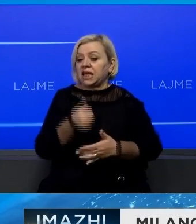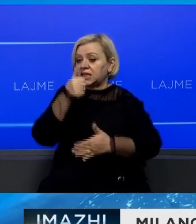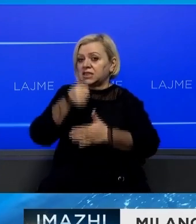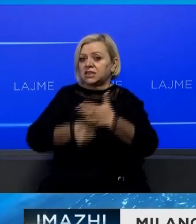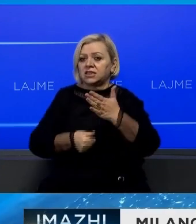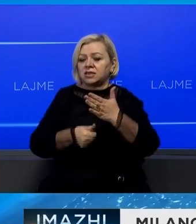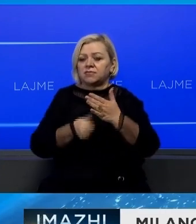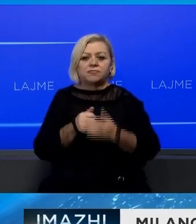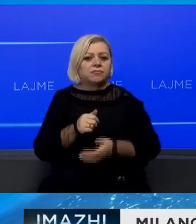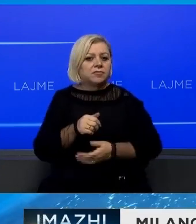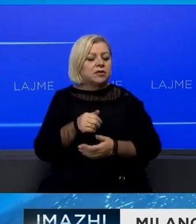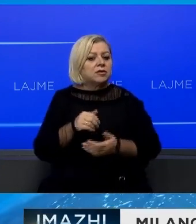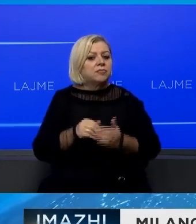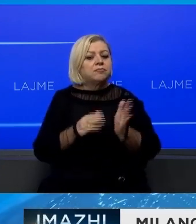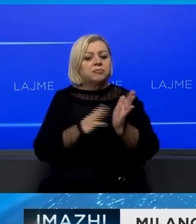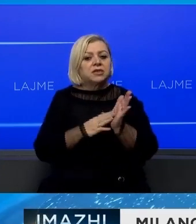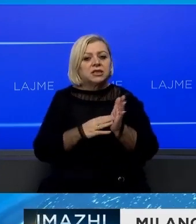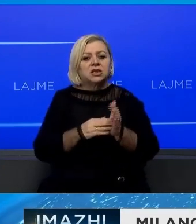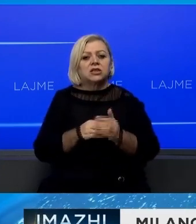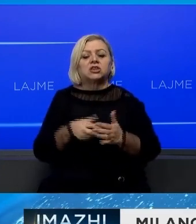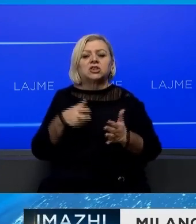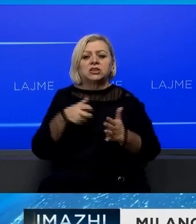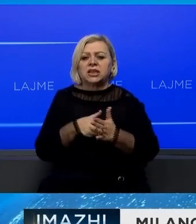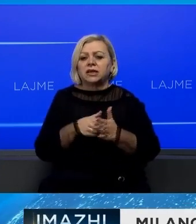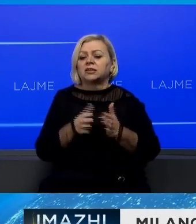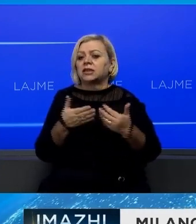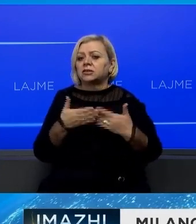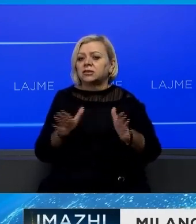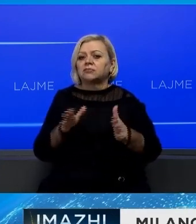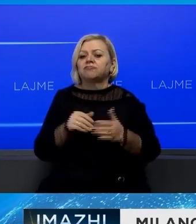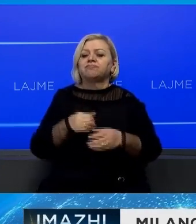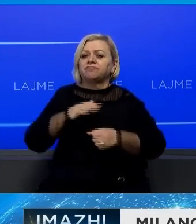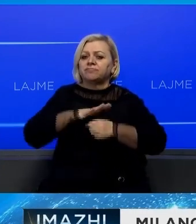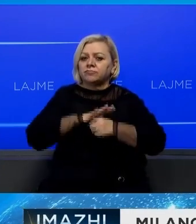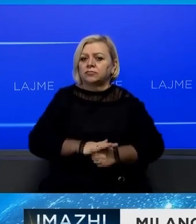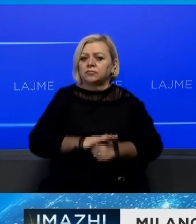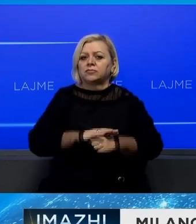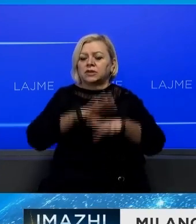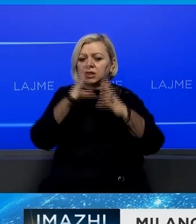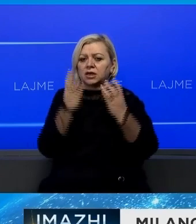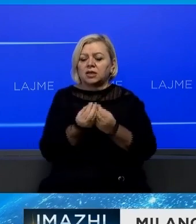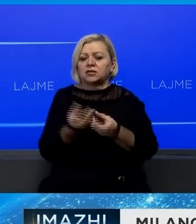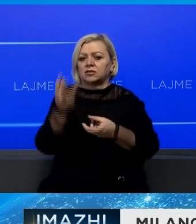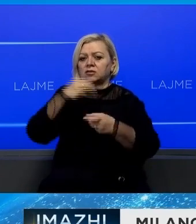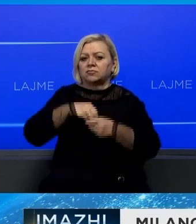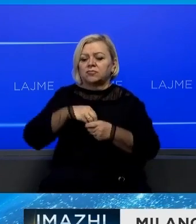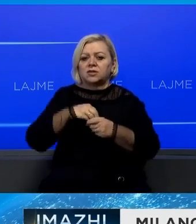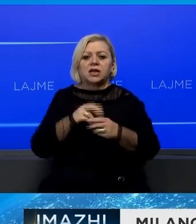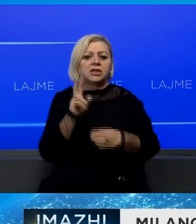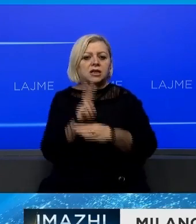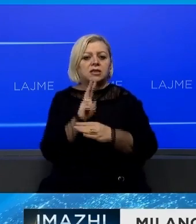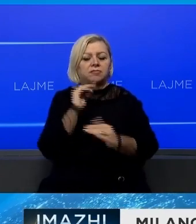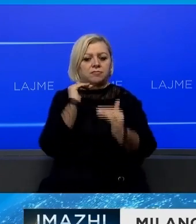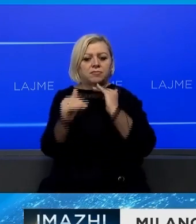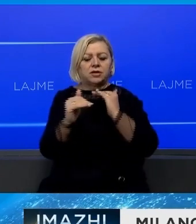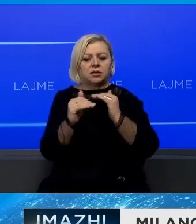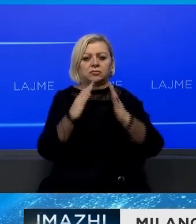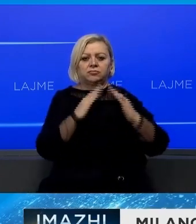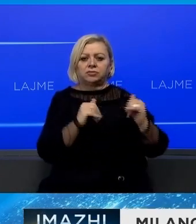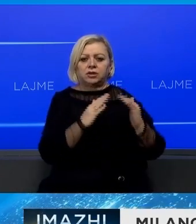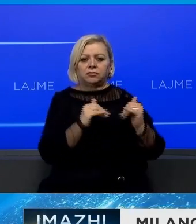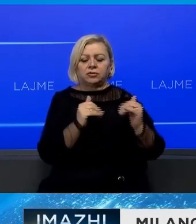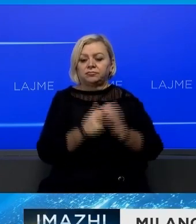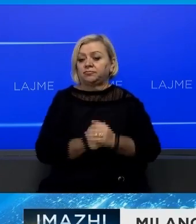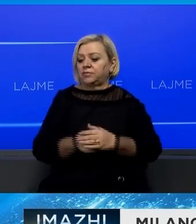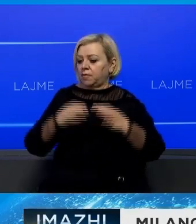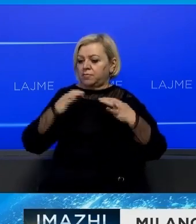iniciativa e cila nisi si mini Schengen në Novi Sad ka shkelur parimin e gjithë përfshirjes dhe trajtimin e barabartë të rajonal.